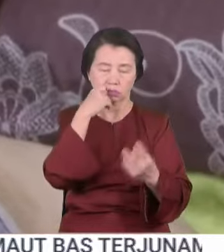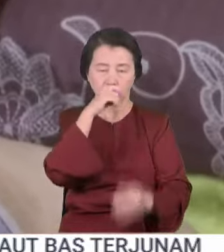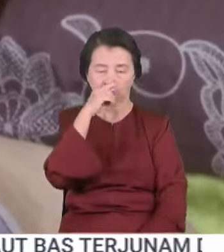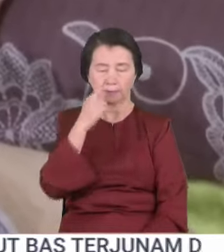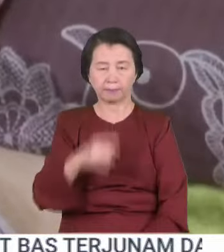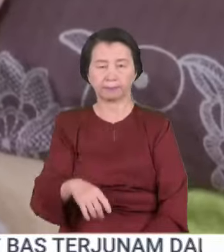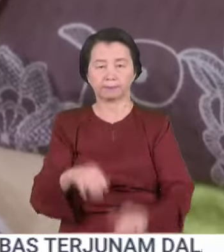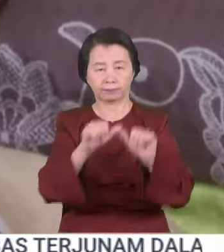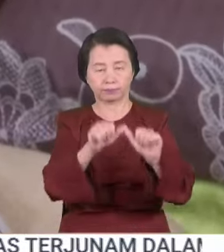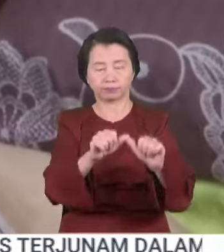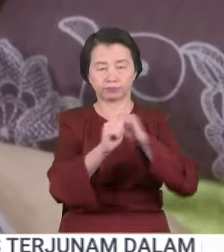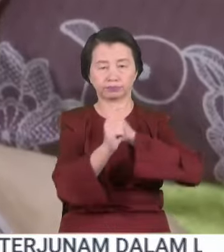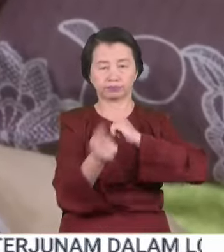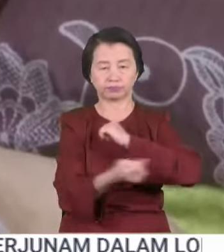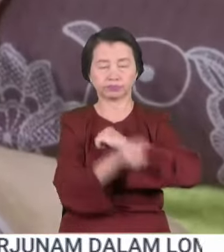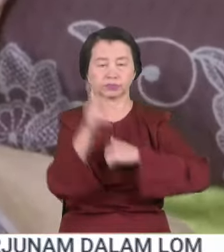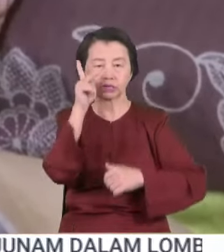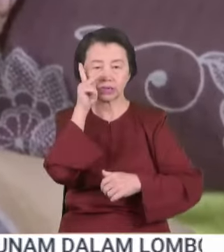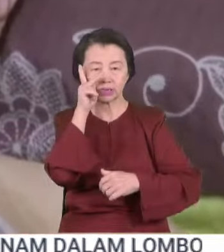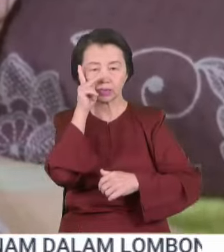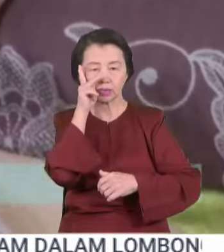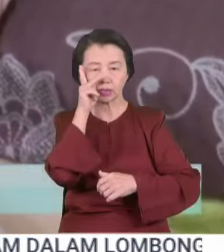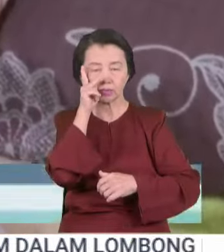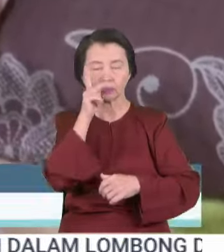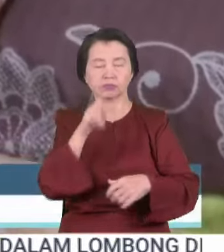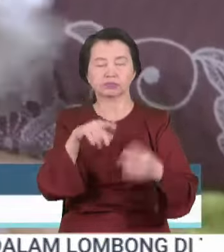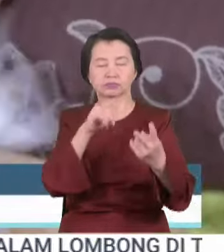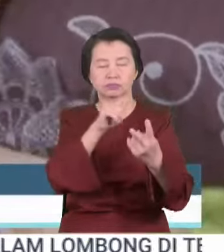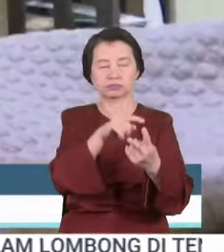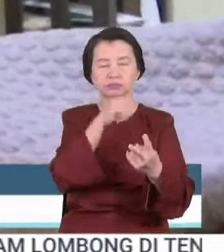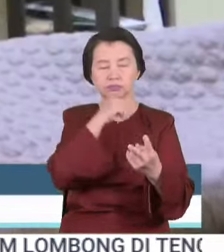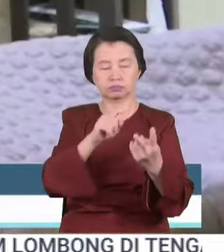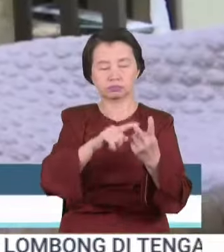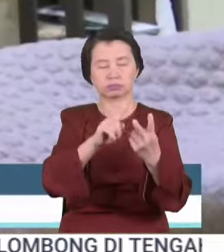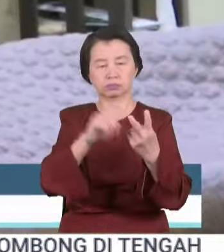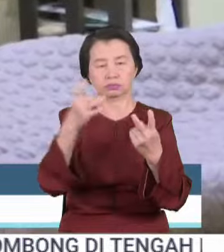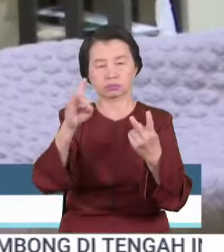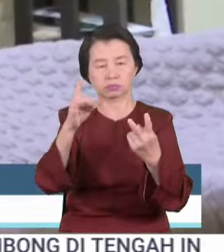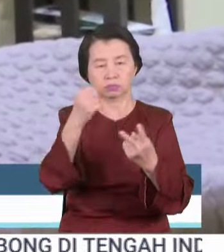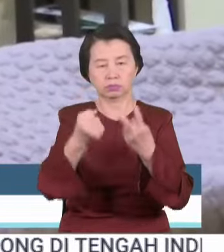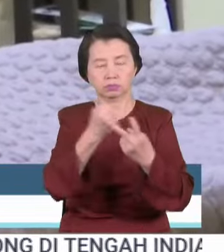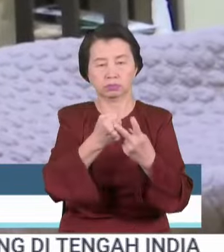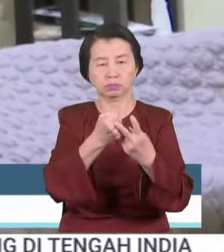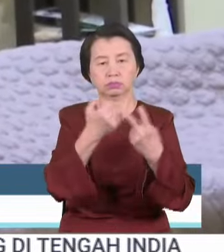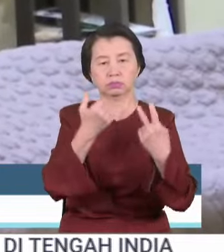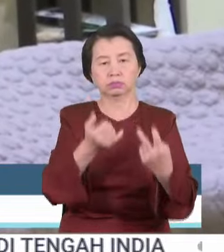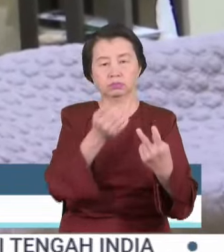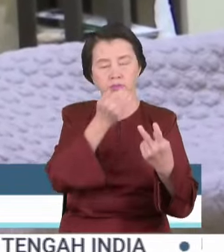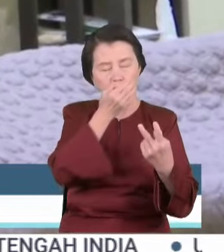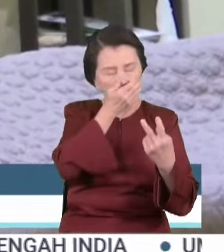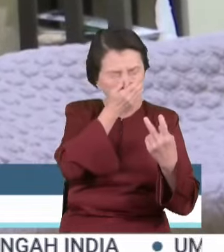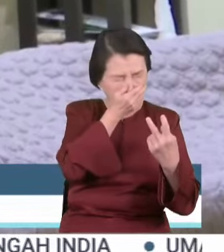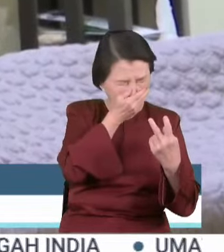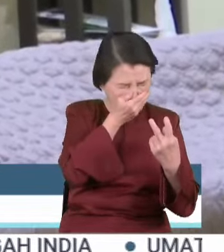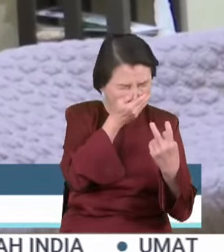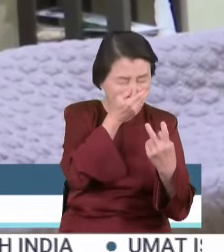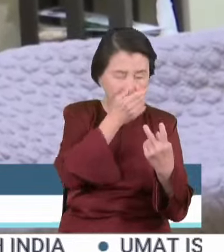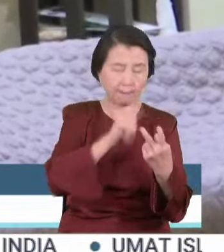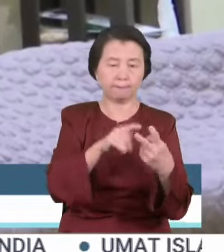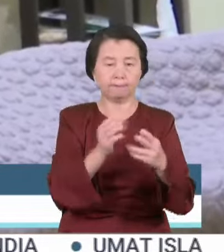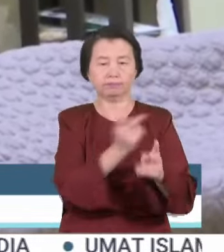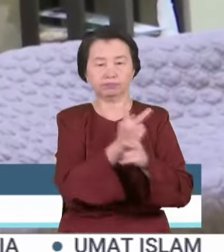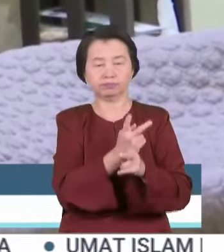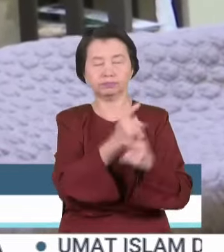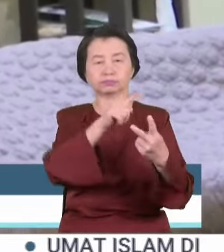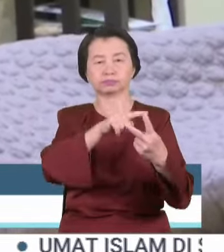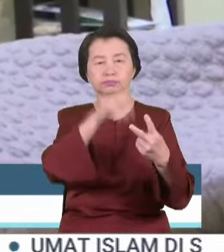Tinggal di Taman Sejati, Sungai Petani Kedah, Nur Atikah Syukri, 18 tahun, kini memikul tanggungjawab menjaga abang sulungnya